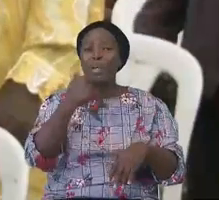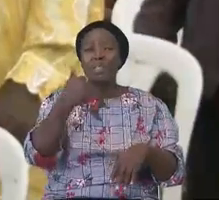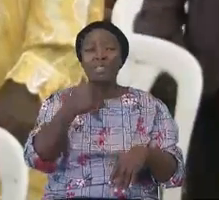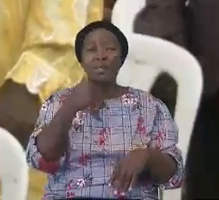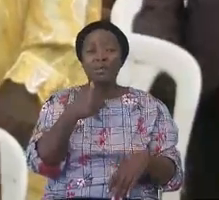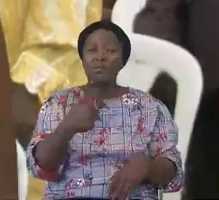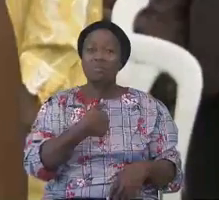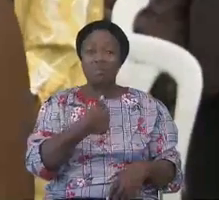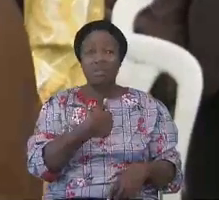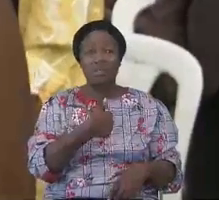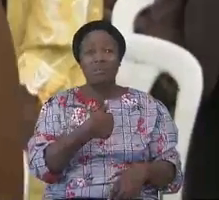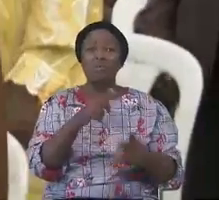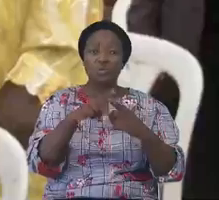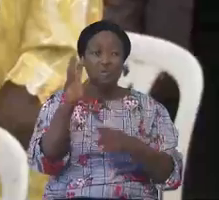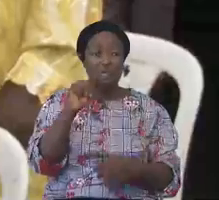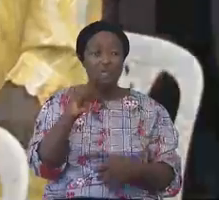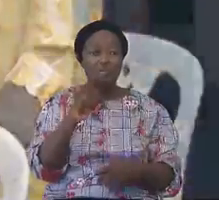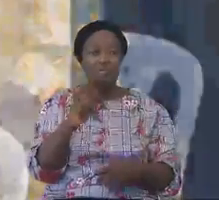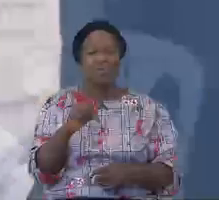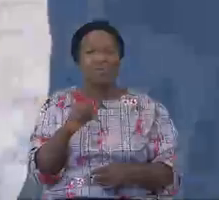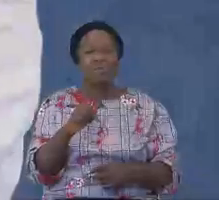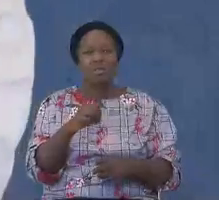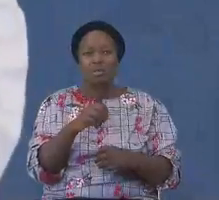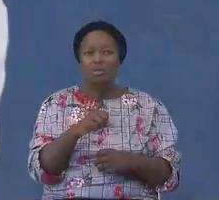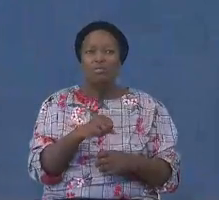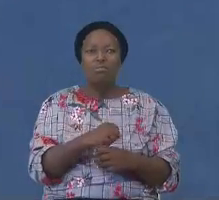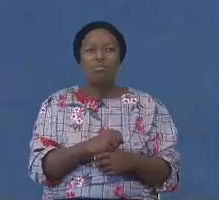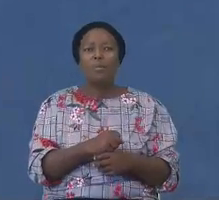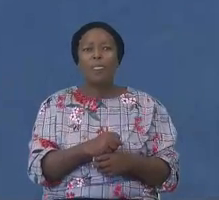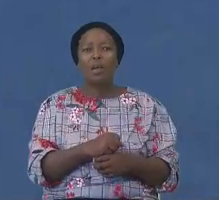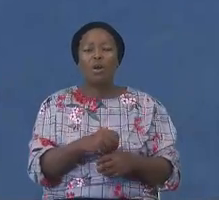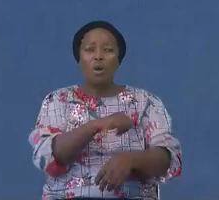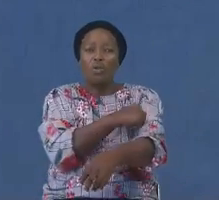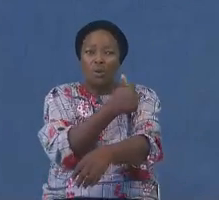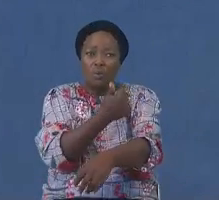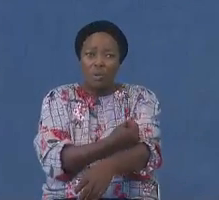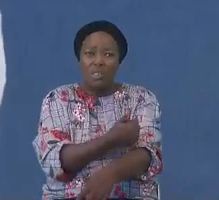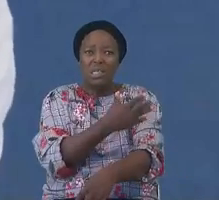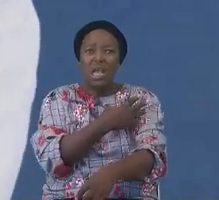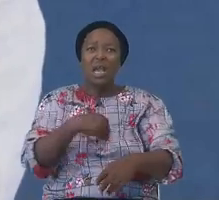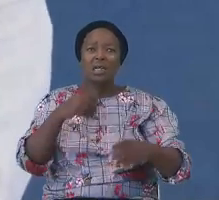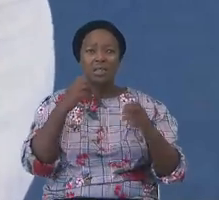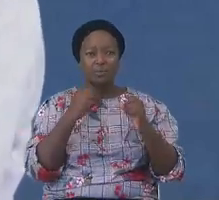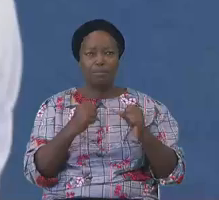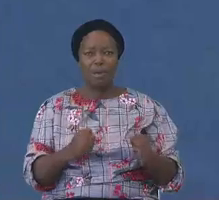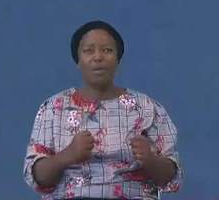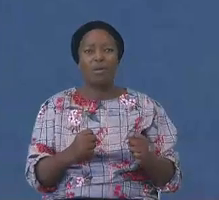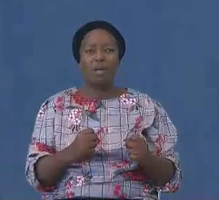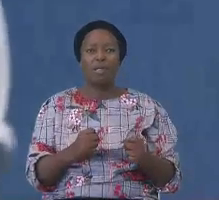je me soumets, je m'abandonne à lui,